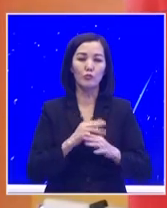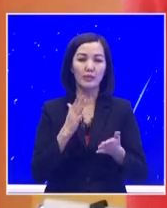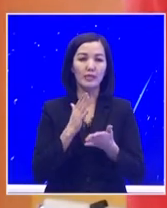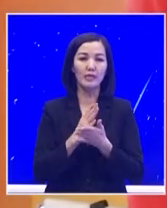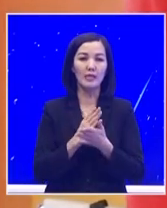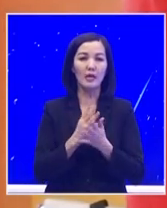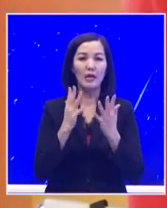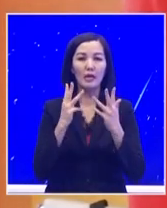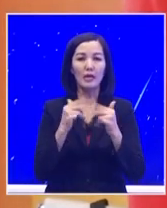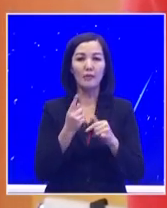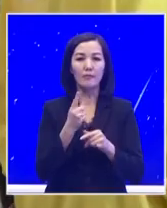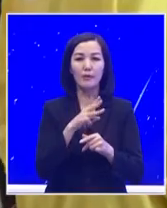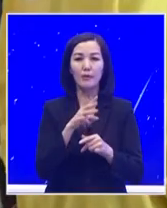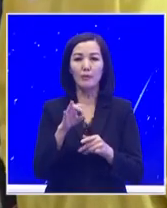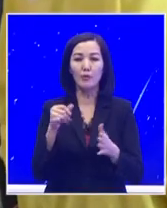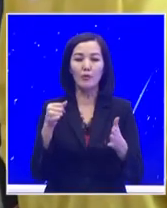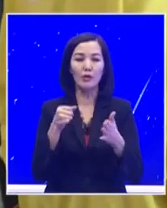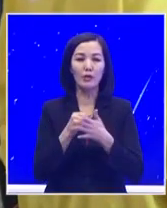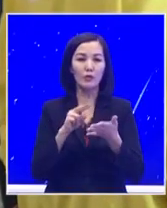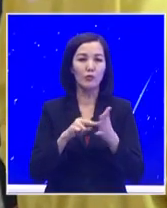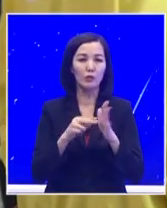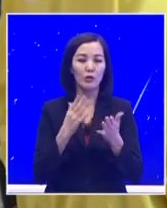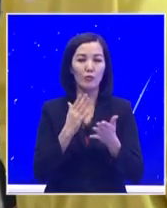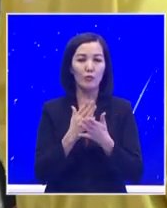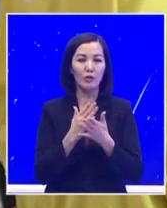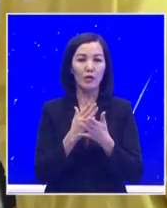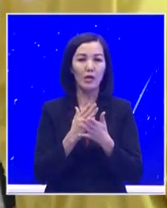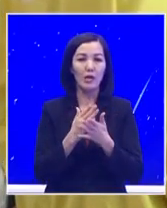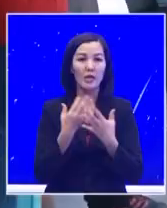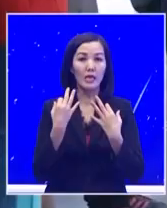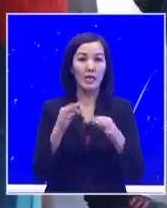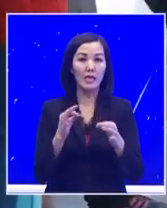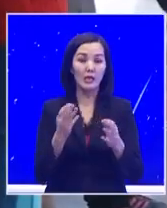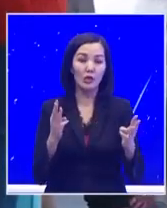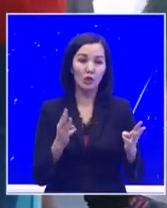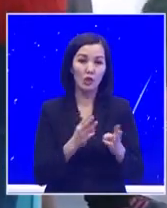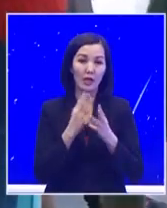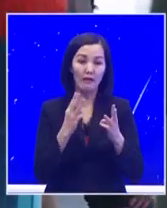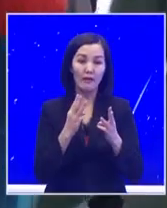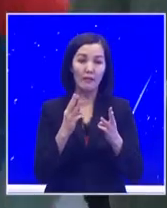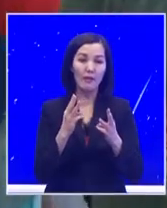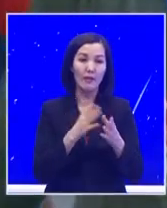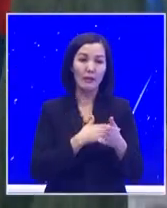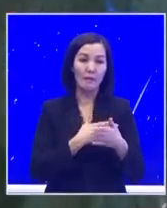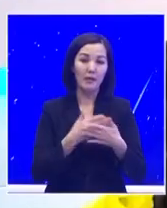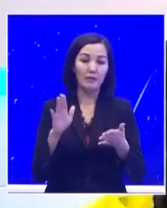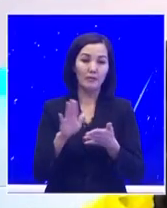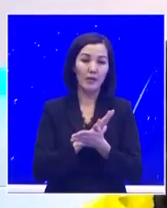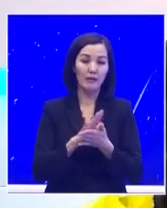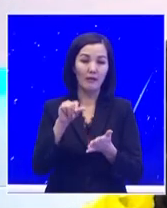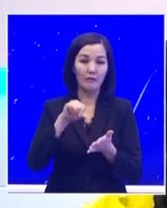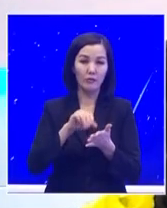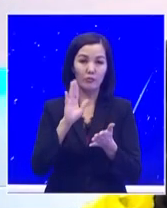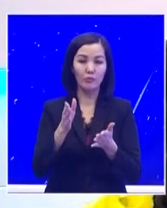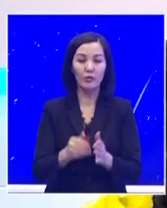олардың санын 1 миллионға жеткізу көзделіп отыр. Мәжбүрлікпен емес, ақ ниет, адал еңбек, жүрек қалауымен.